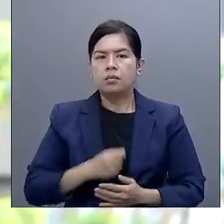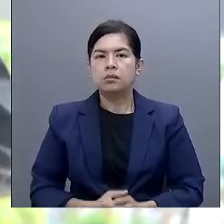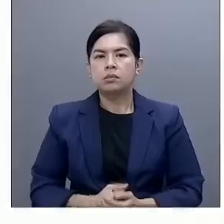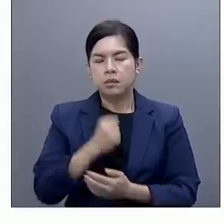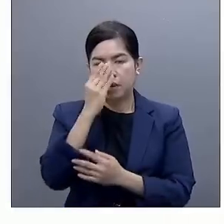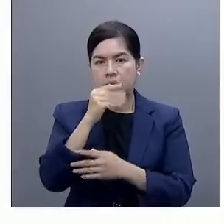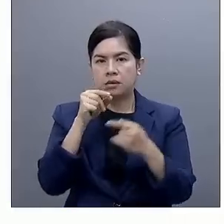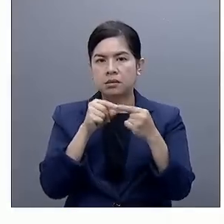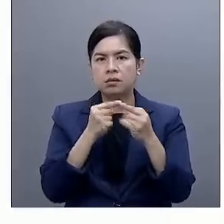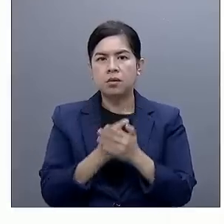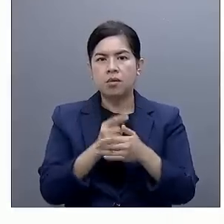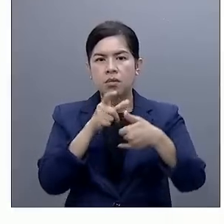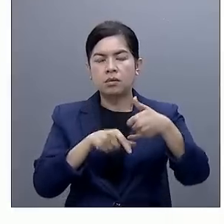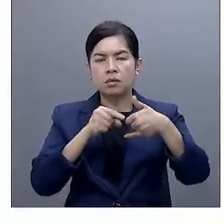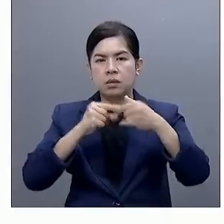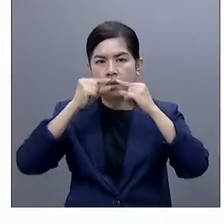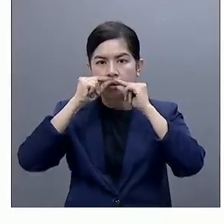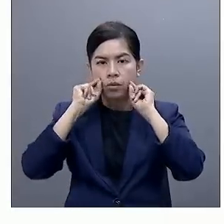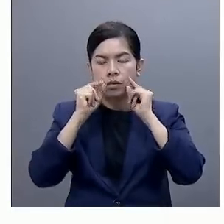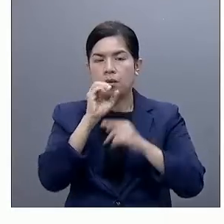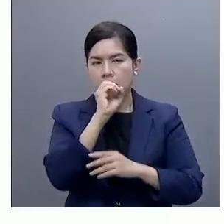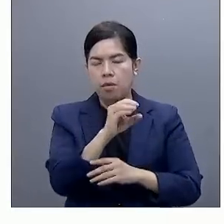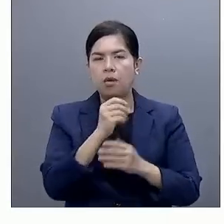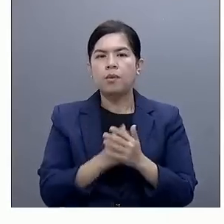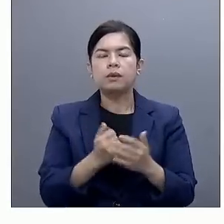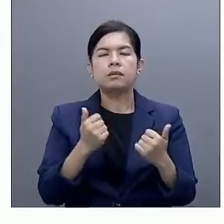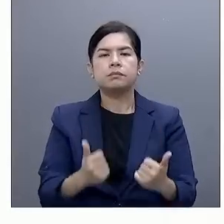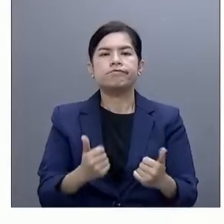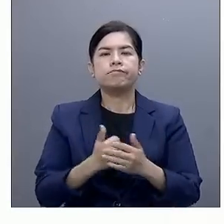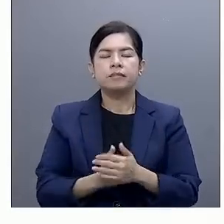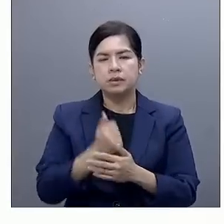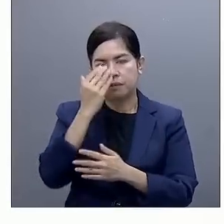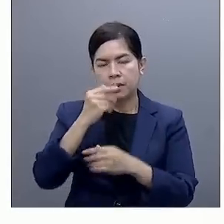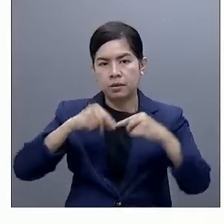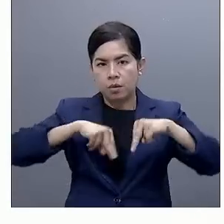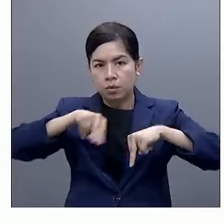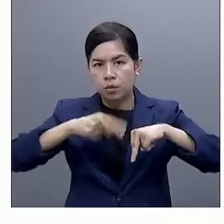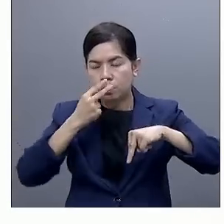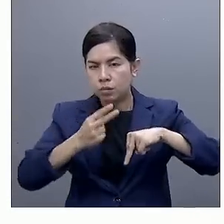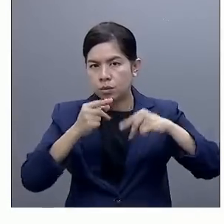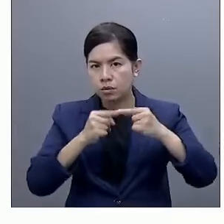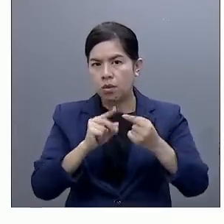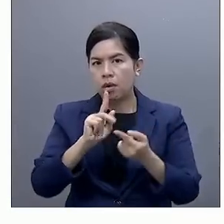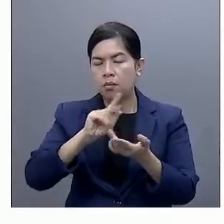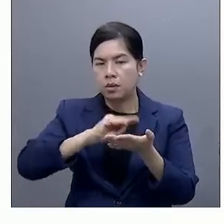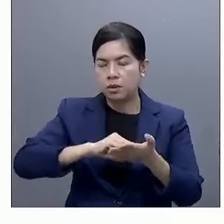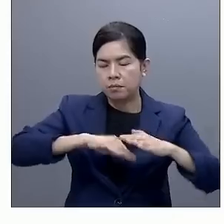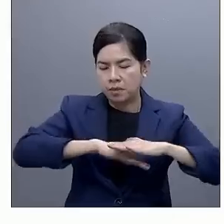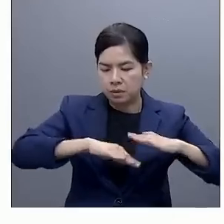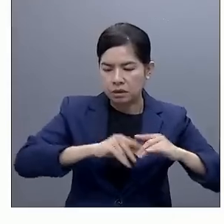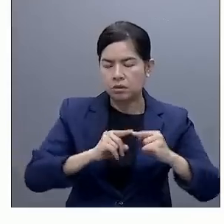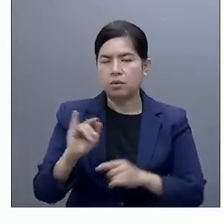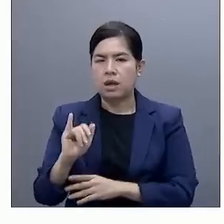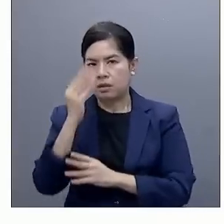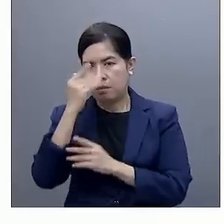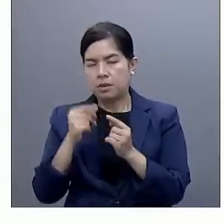ากที่ถูกกล่าวอ้างโดยนายชูวิทย์กมลวิศิษฐ์นั้นตอนนี้นะครับยังไม่สามารถสืบหาข้อเท็จจริงได้เนื่องจากอยู่ระหว่างการเรียกตำรวจที่เป็นพยานทั้ง